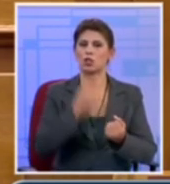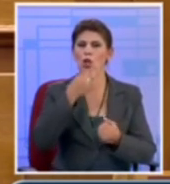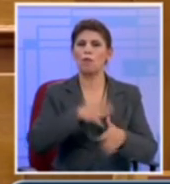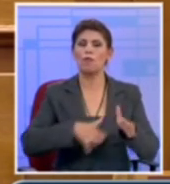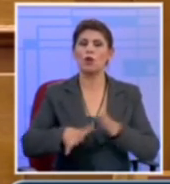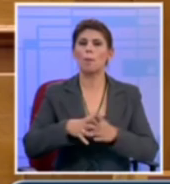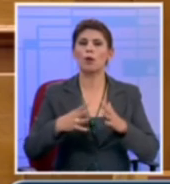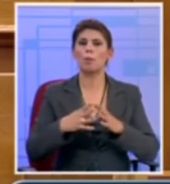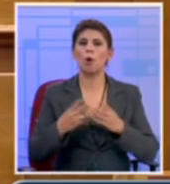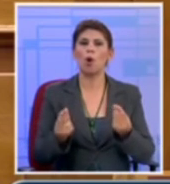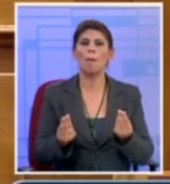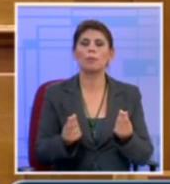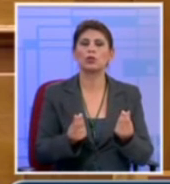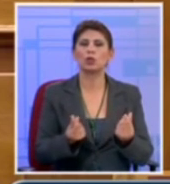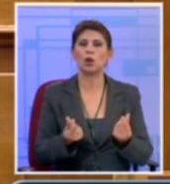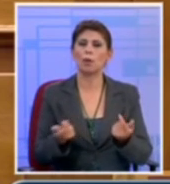για χρησιμοποιούν ως πιστόλια.